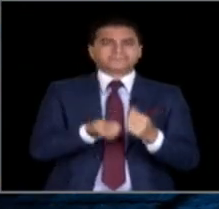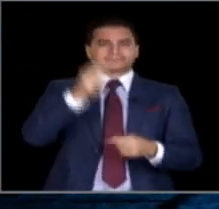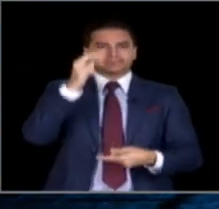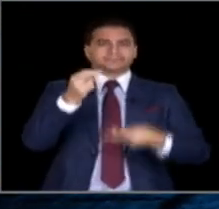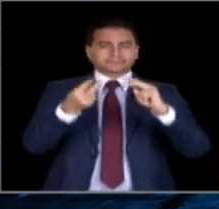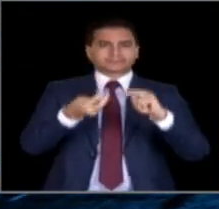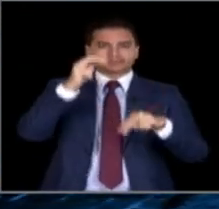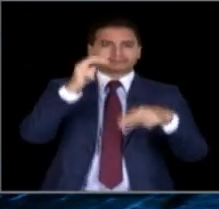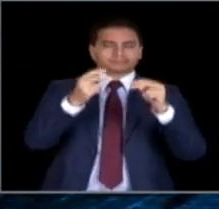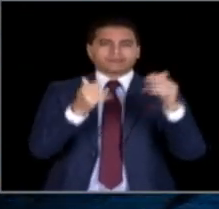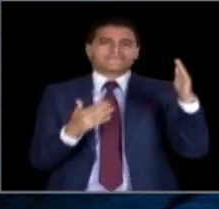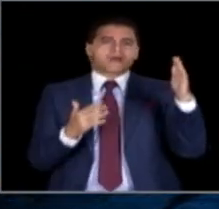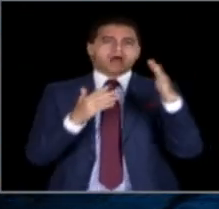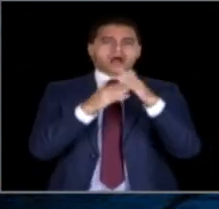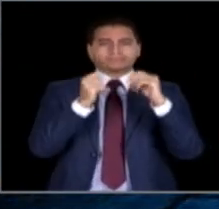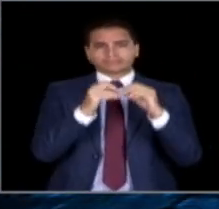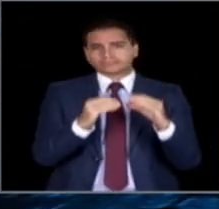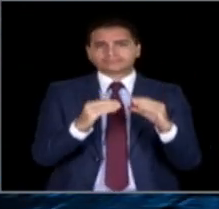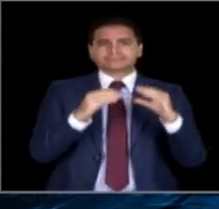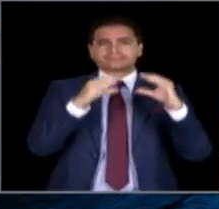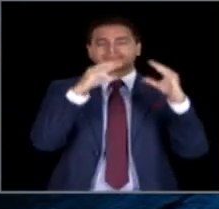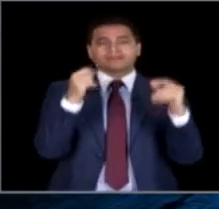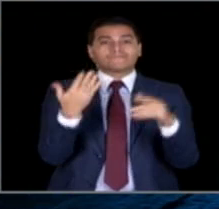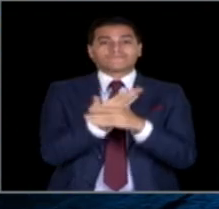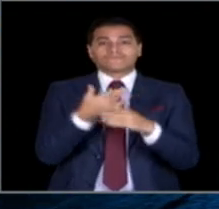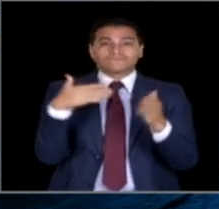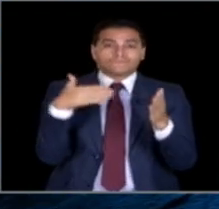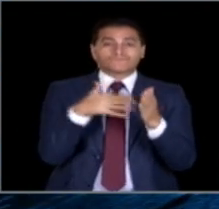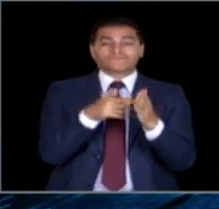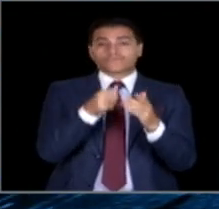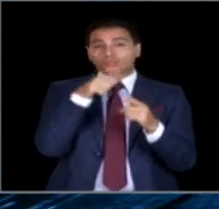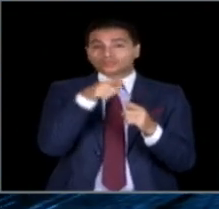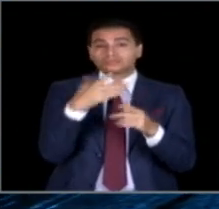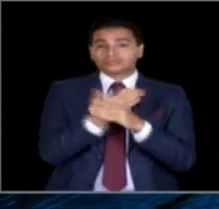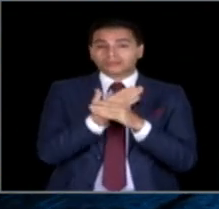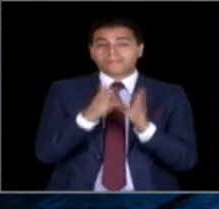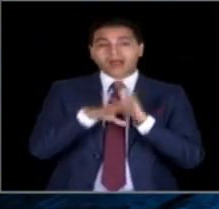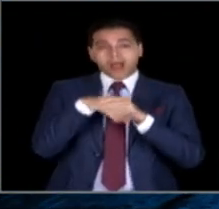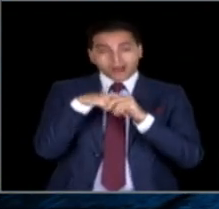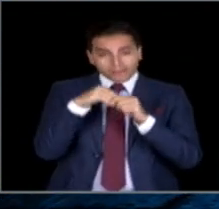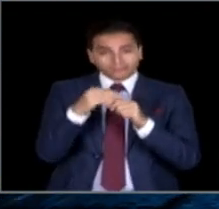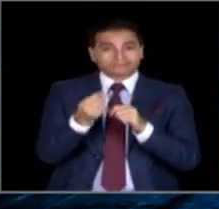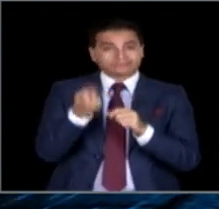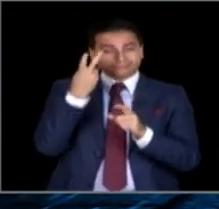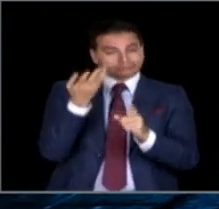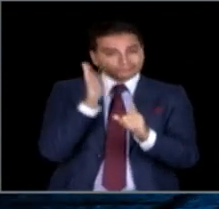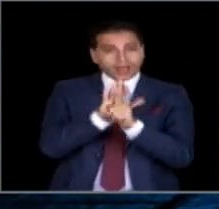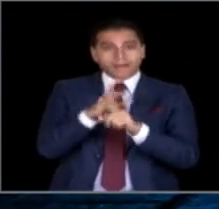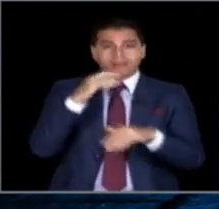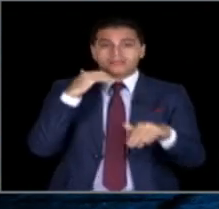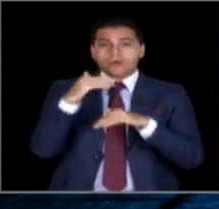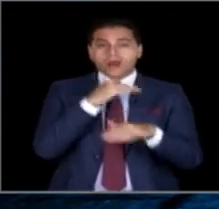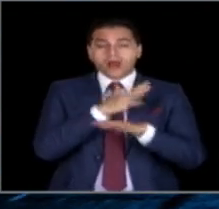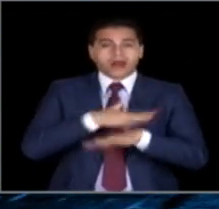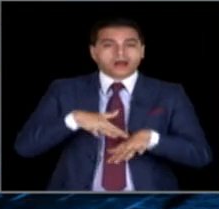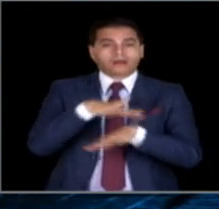ب2000 جنيه وهيتضاعف الرقم وصولاً للمباراة النهائية. جميع المبالغ المالية في نهاية الموسم سوف تستثمر